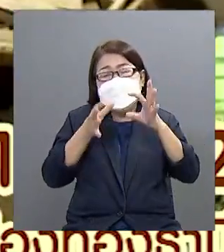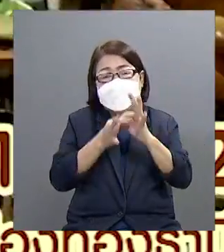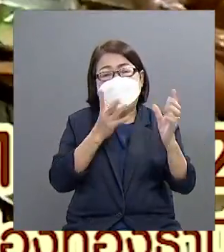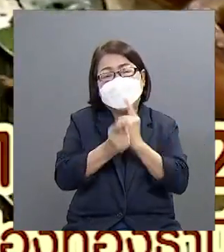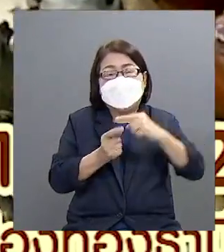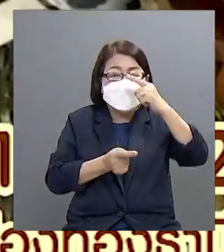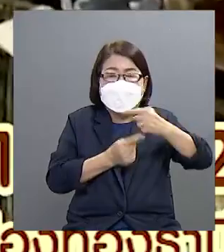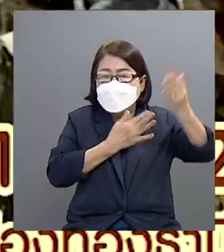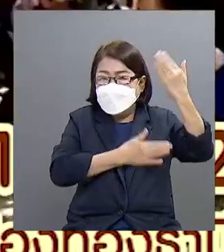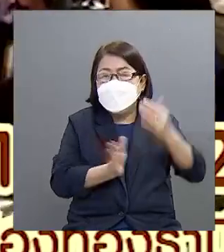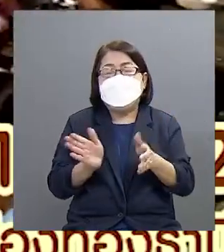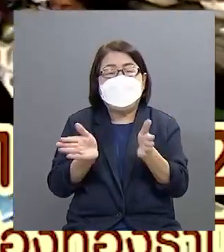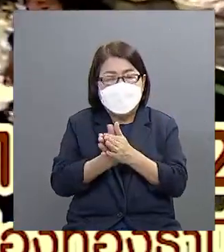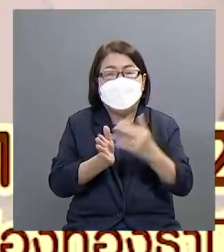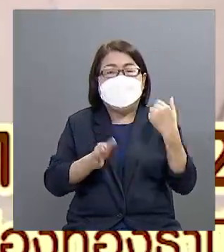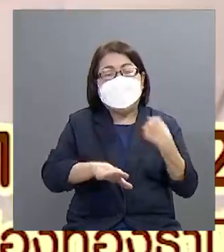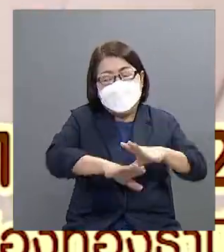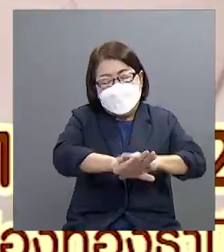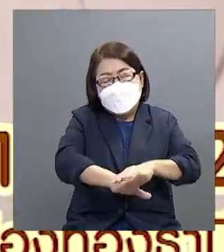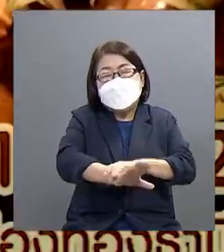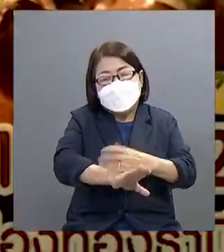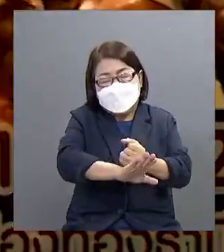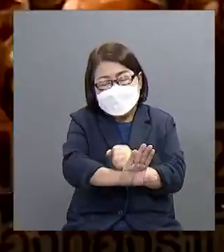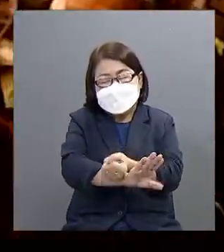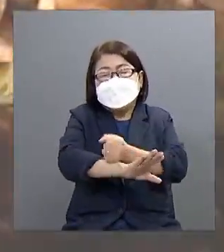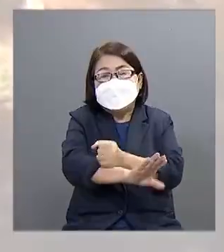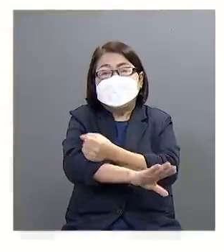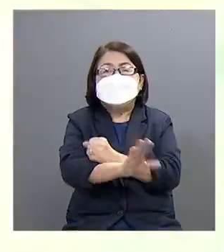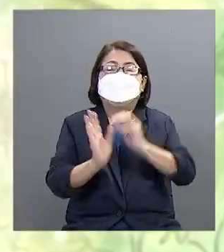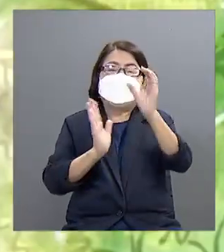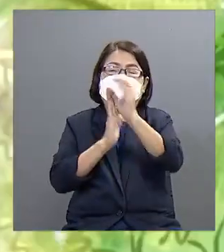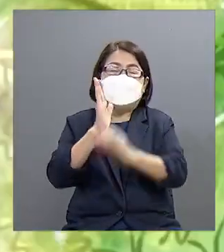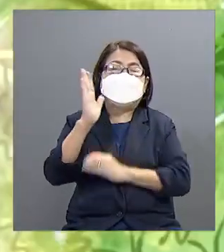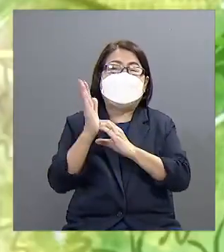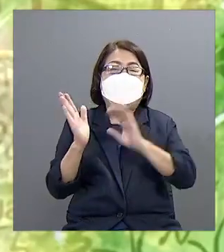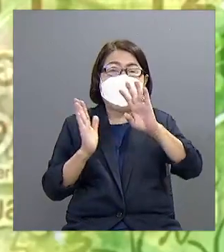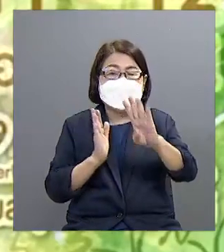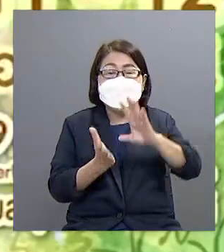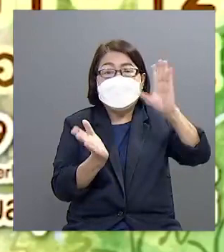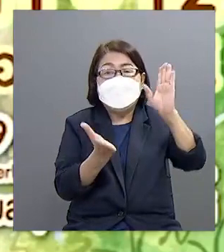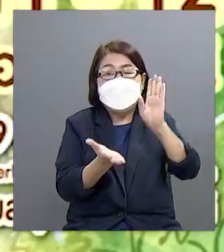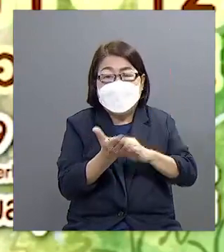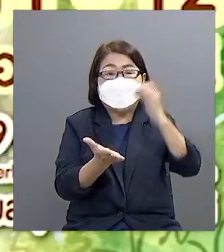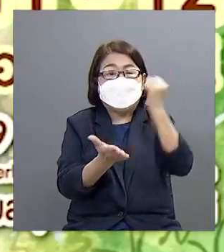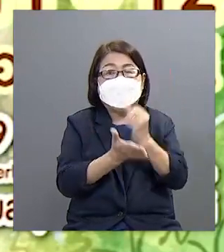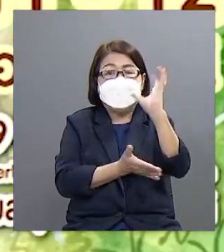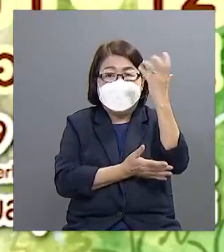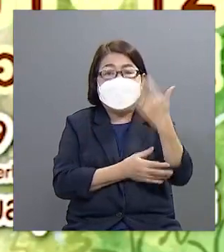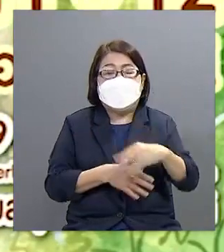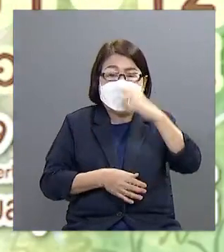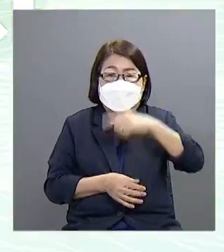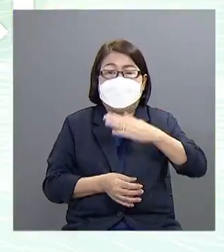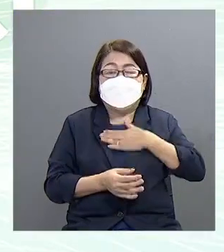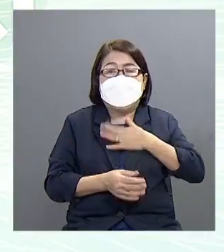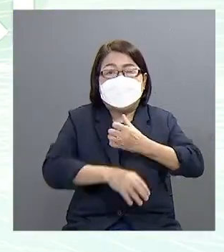ราจะมีนวด4ภาคที่ได้ถูกยกเป็นมรดกโลกเราจะมีในเรื่องของการเปิดประเทศที่